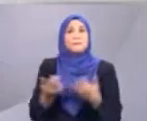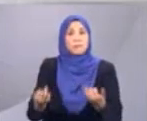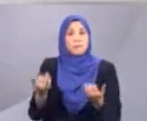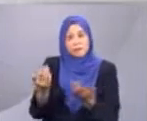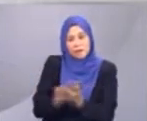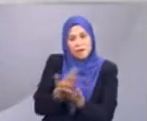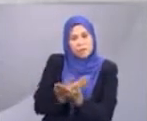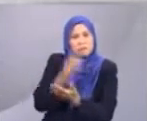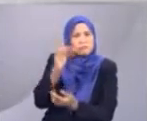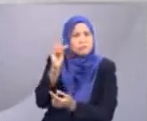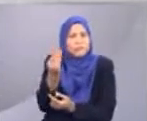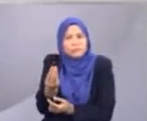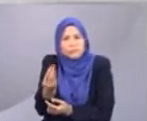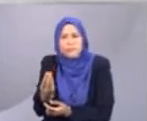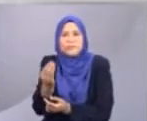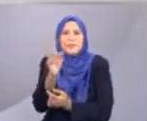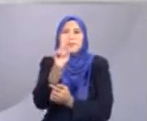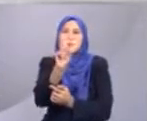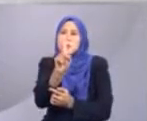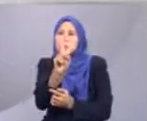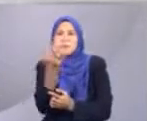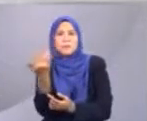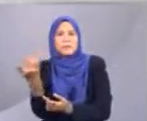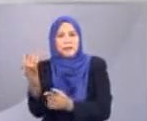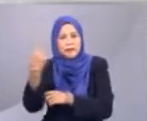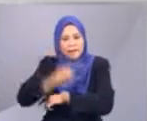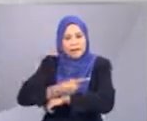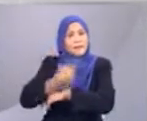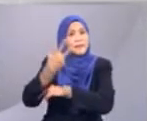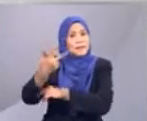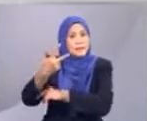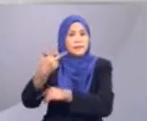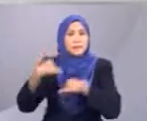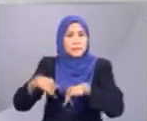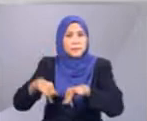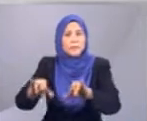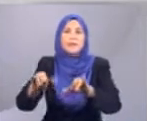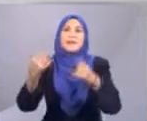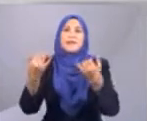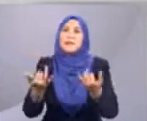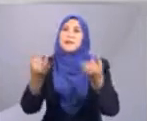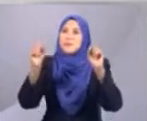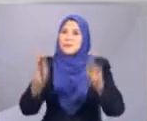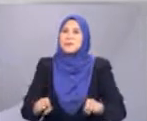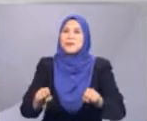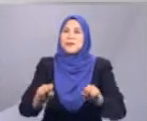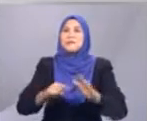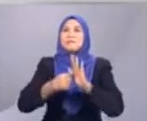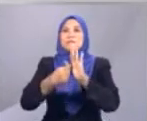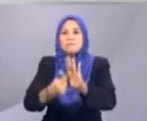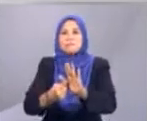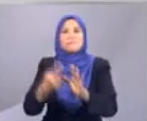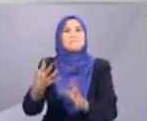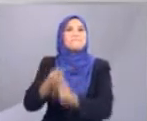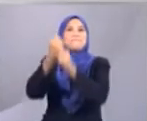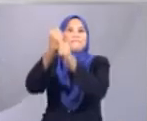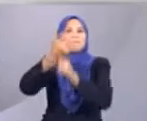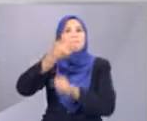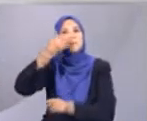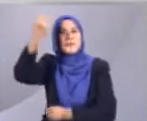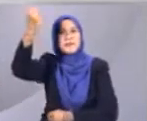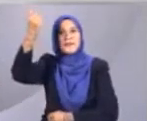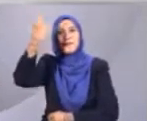baru terendah dan kes satu angka buat hari ketiga berturut-turut. Sekaligus boleh dianggap sebagai pencapaian terbaik dalam